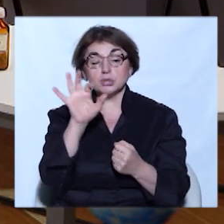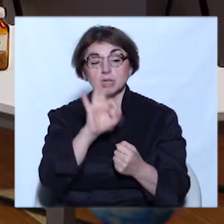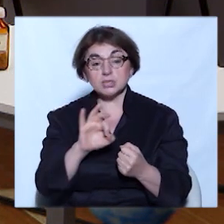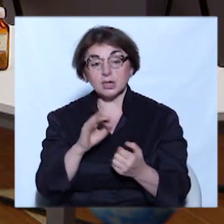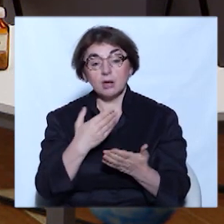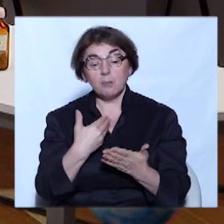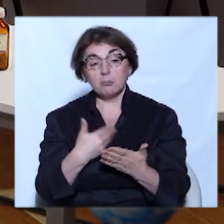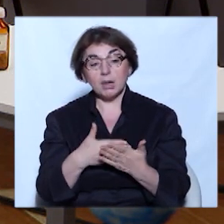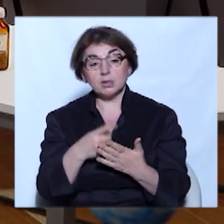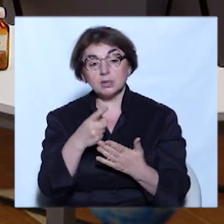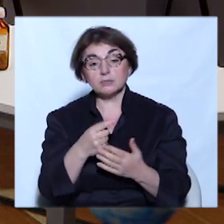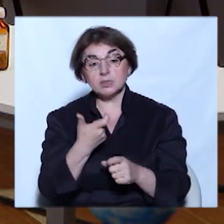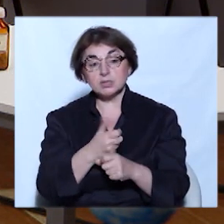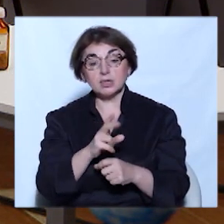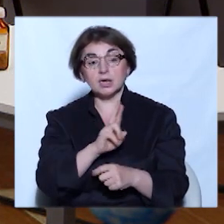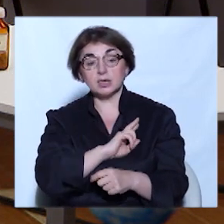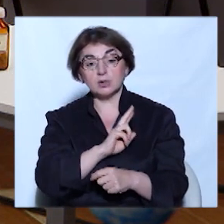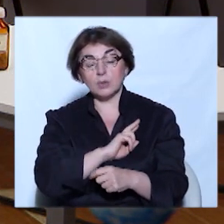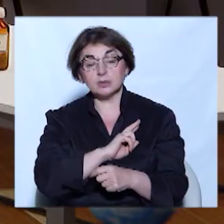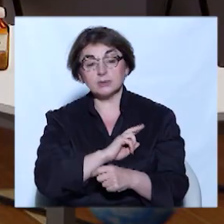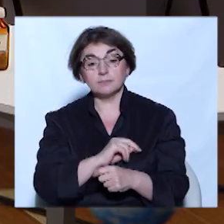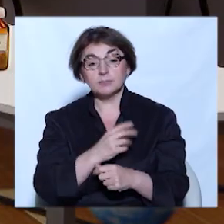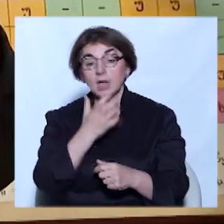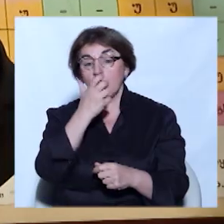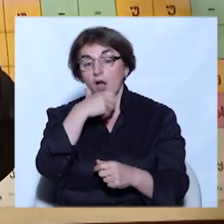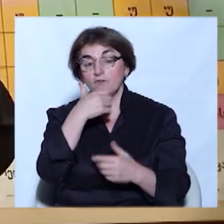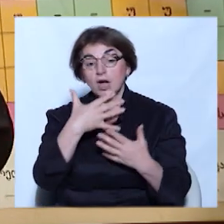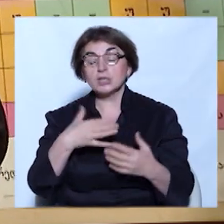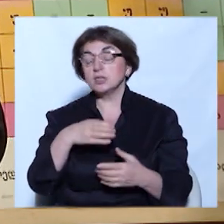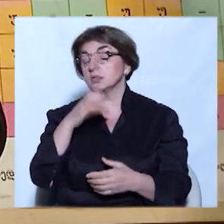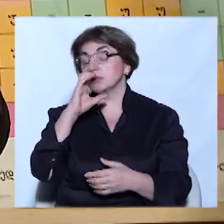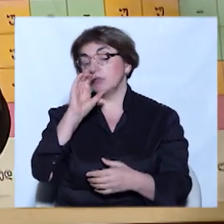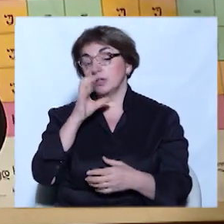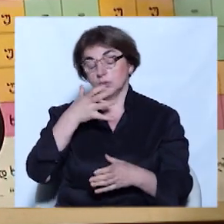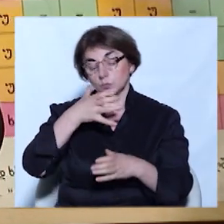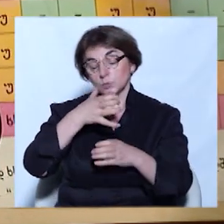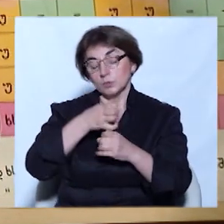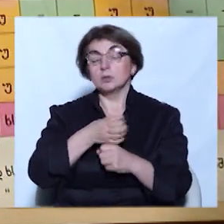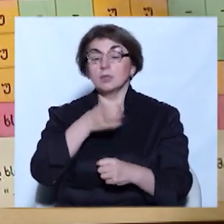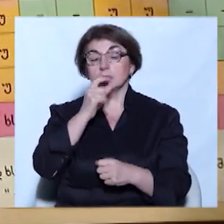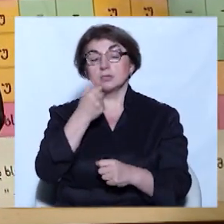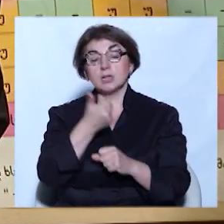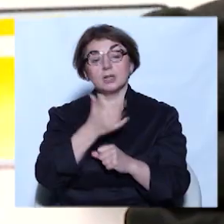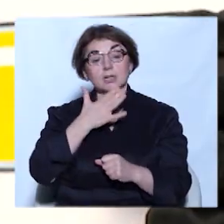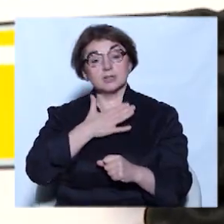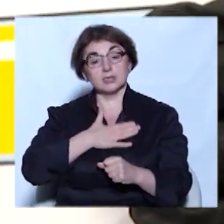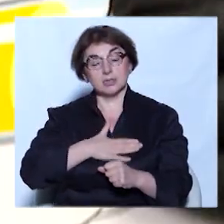მაგალითად, თქვენ ძალიან გიყვართ ვაშლის წვენი, რომელიც ძალიან გემრიელია.